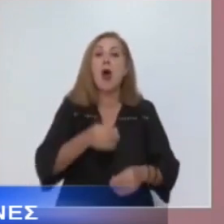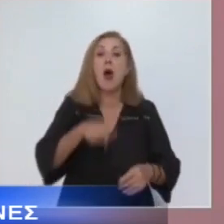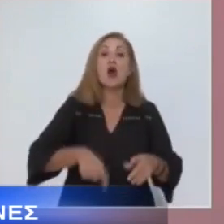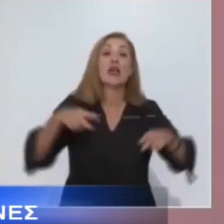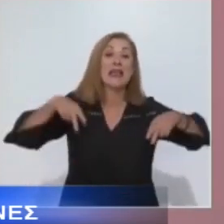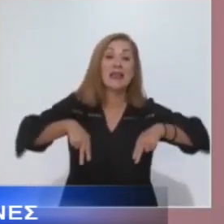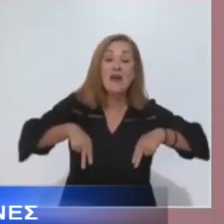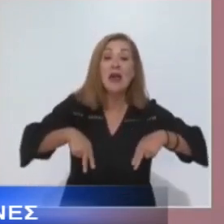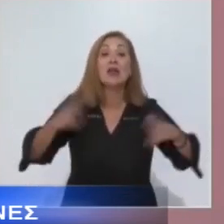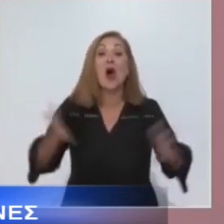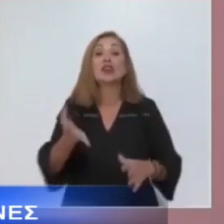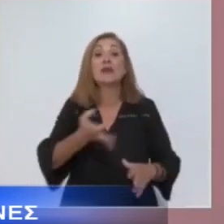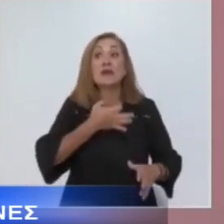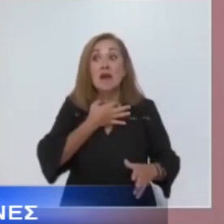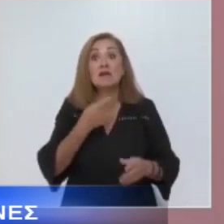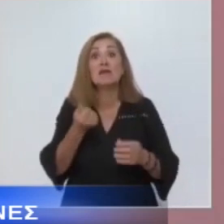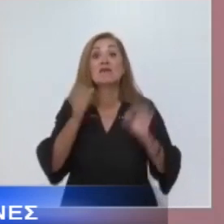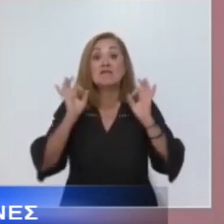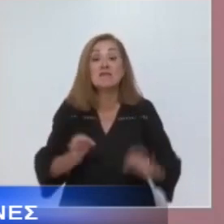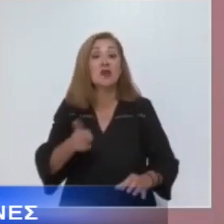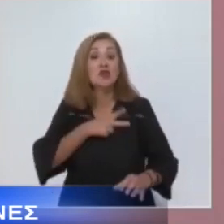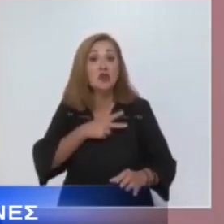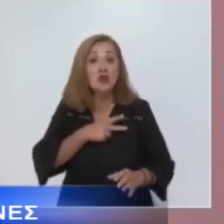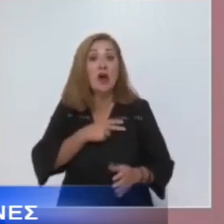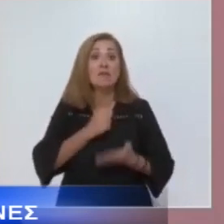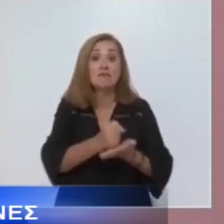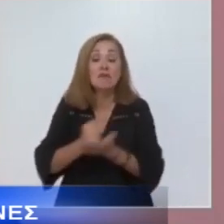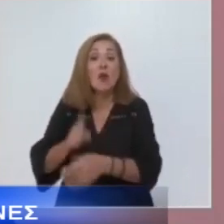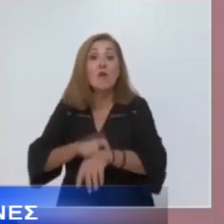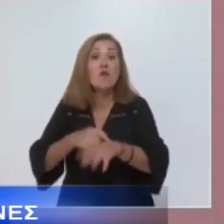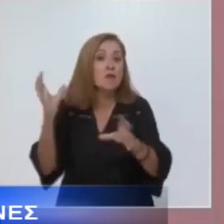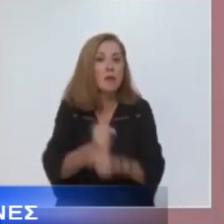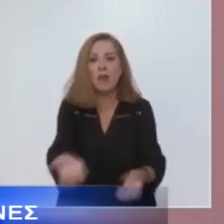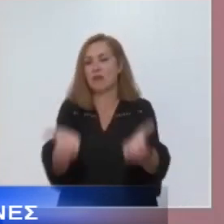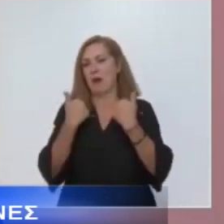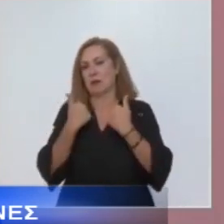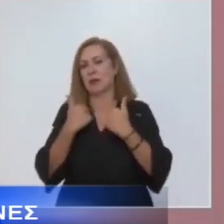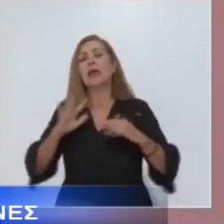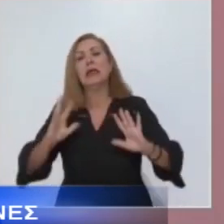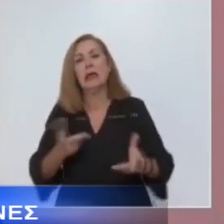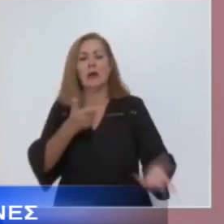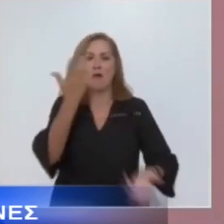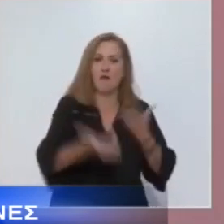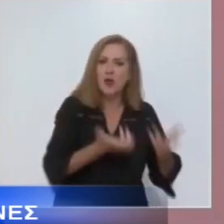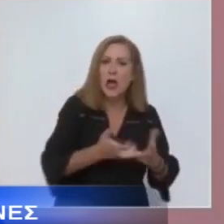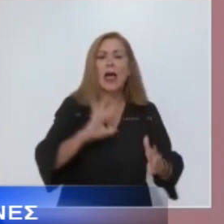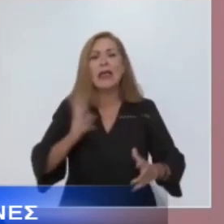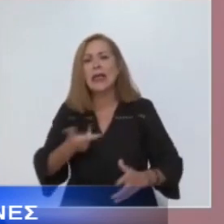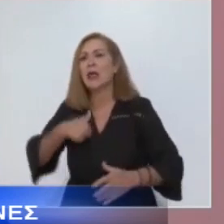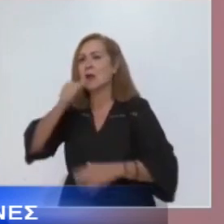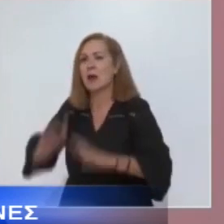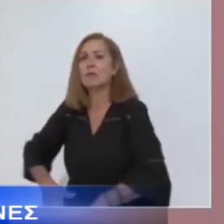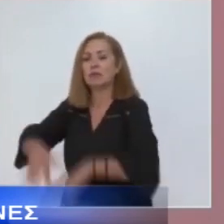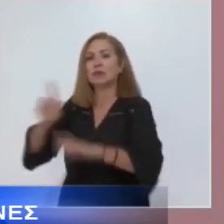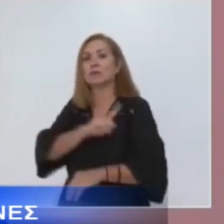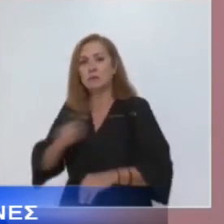όσο χρειάζεται και όσο πρέπει στην πρόληψη. Είτε αυτό αφορά τις δασικές πυρκαγιές, είτε αυτό αφορά τον αντιπλημμυρικό σχεδιασμό,